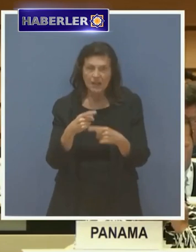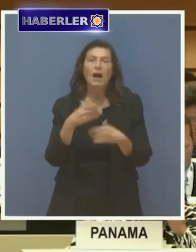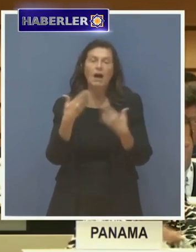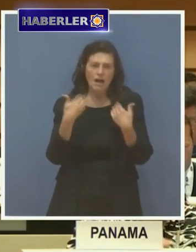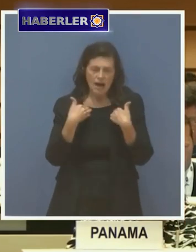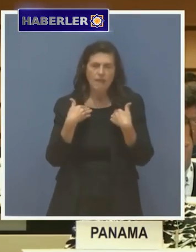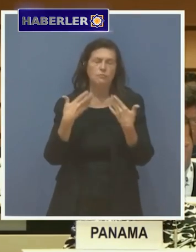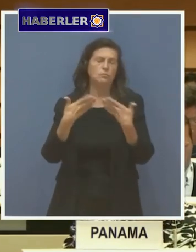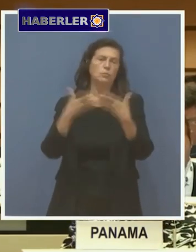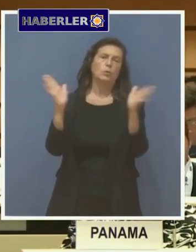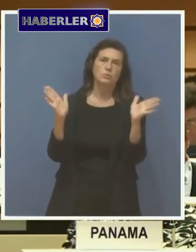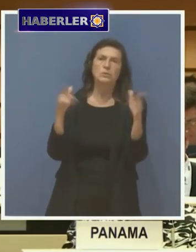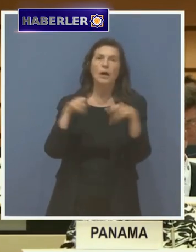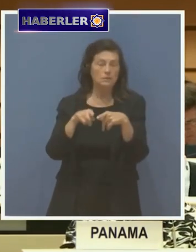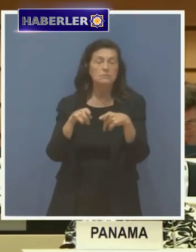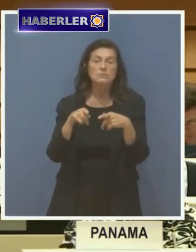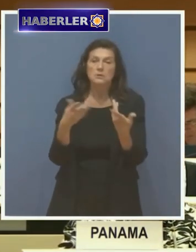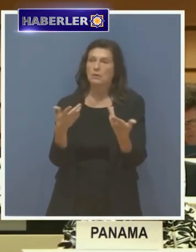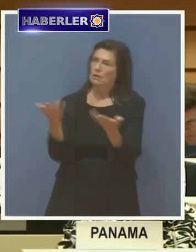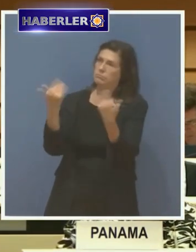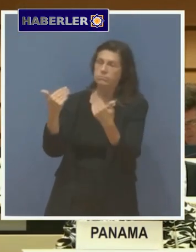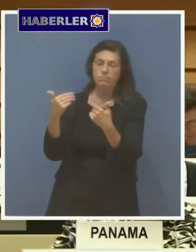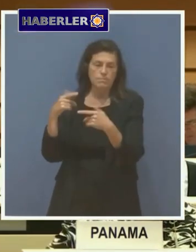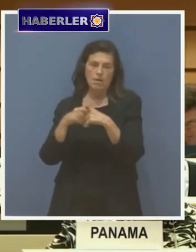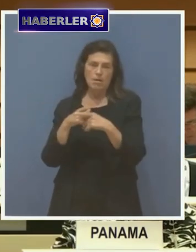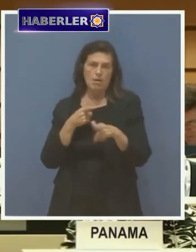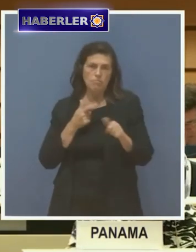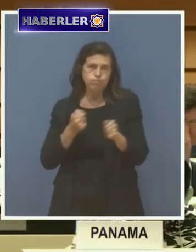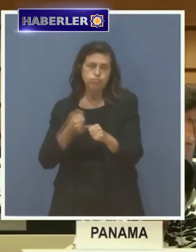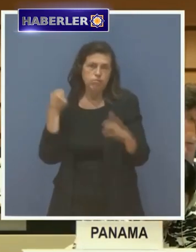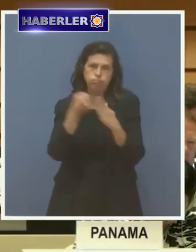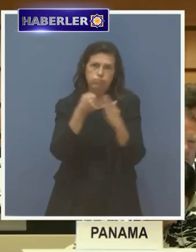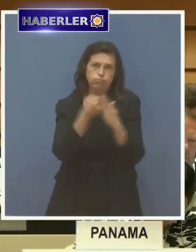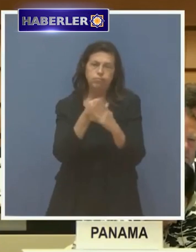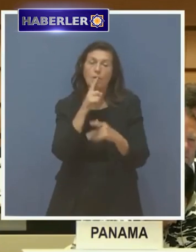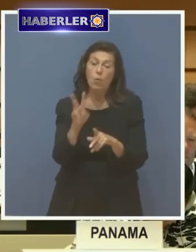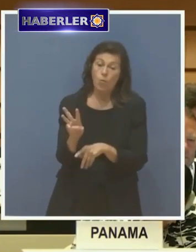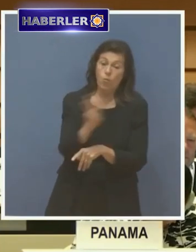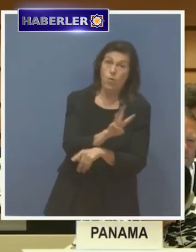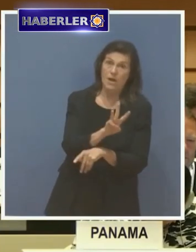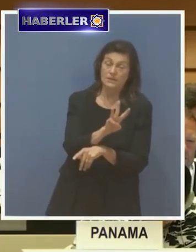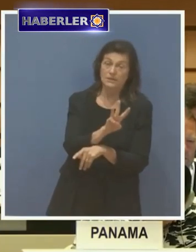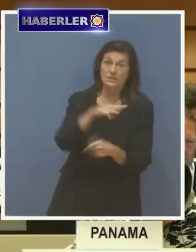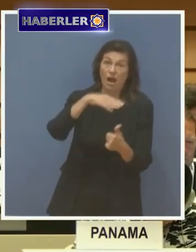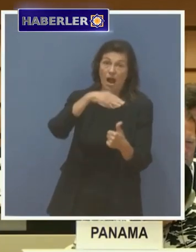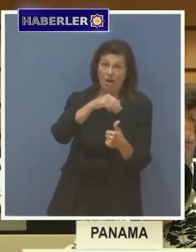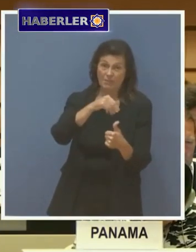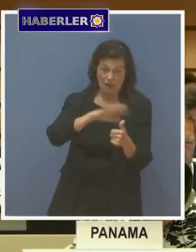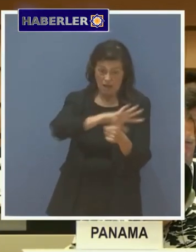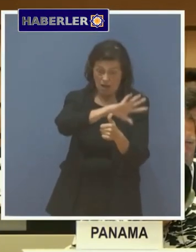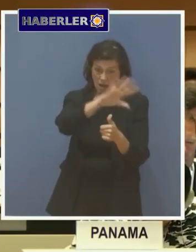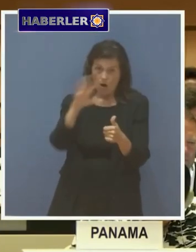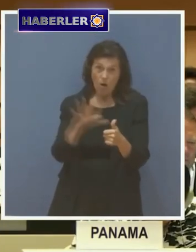savunmak üzerine çekmek benim görevim. Başkanlığınızı, üye devletlerinizi ve özel raportörü talebimi dikkate